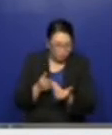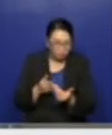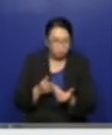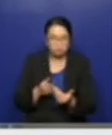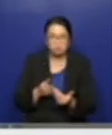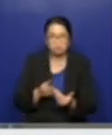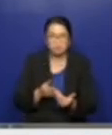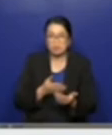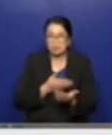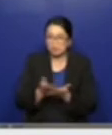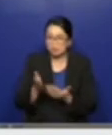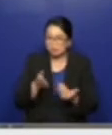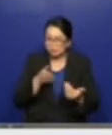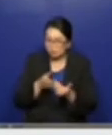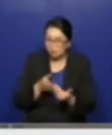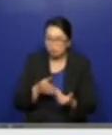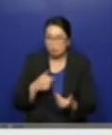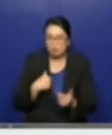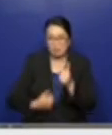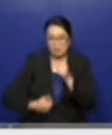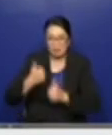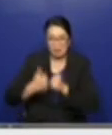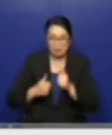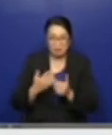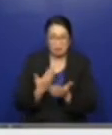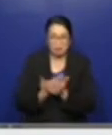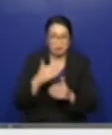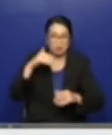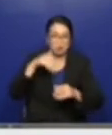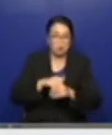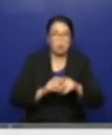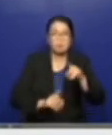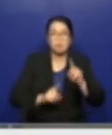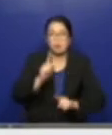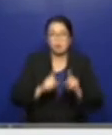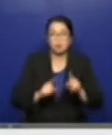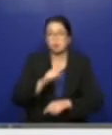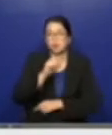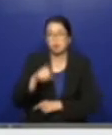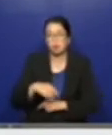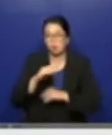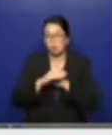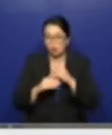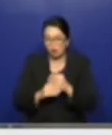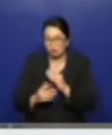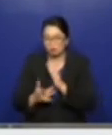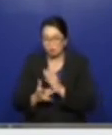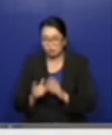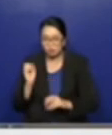e-bidding คือไม่ต้องแข่งขันเอาโครงการทางอิเล็กทรอนิก